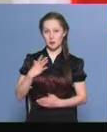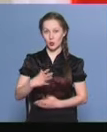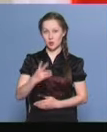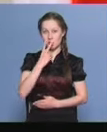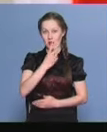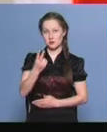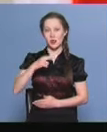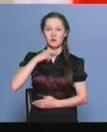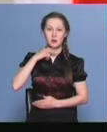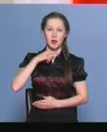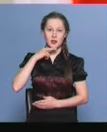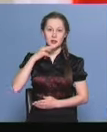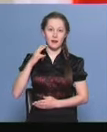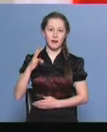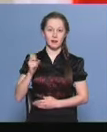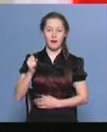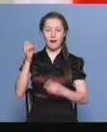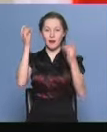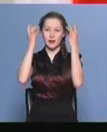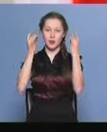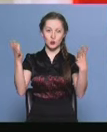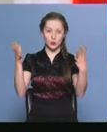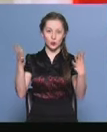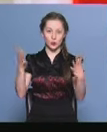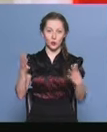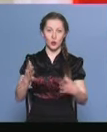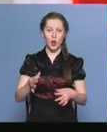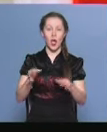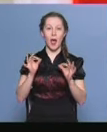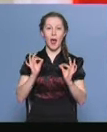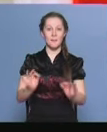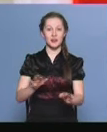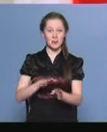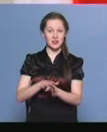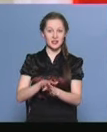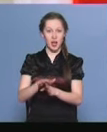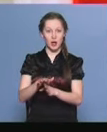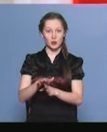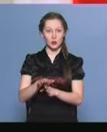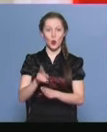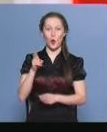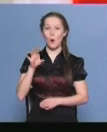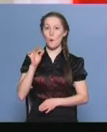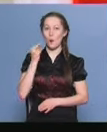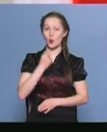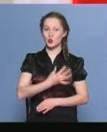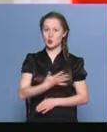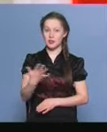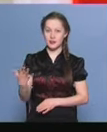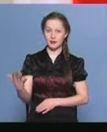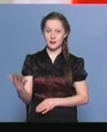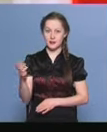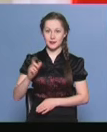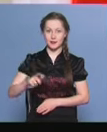внимательно на разумную оптимизацию и по численности,